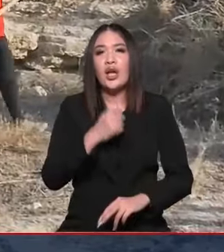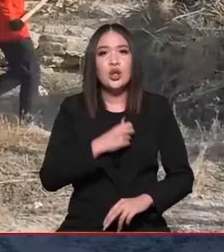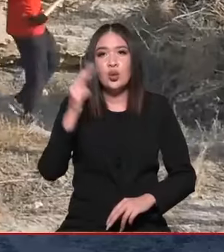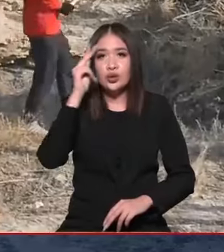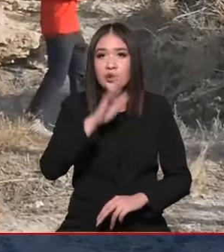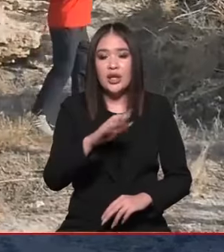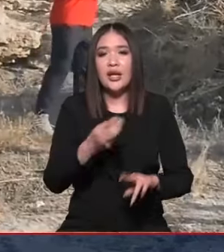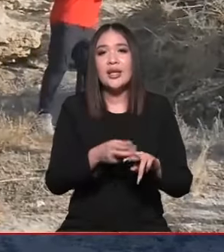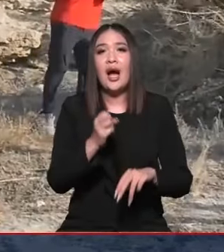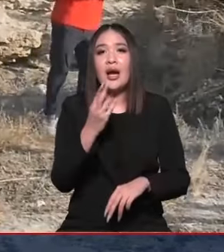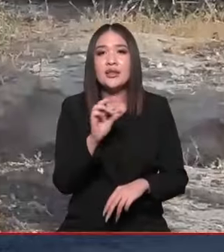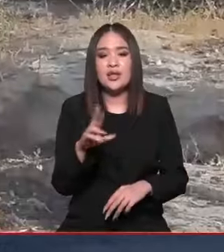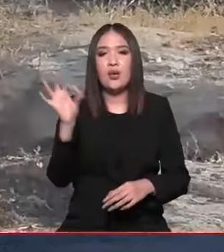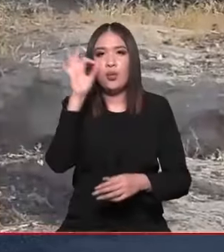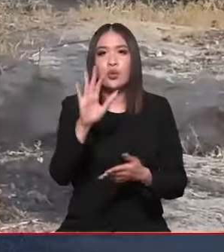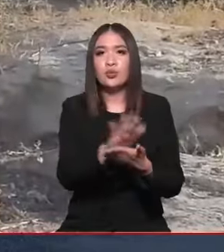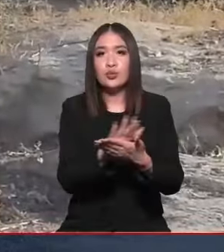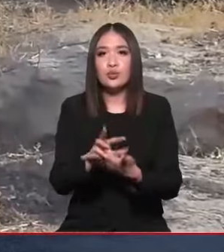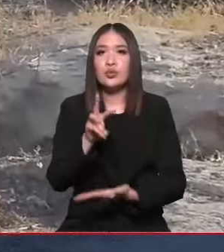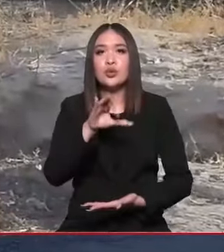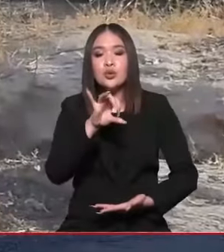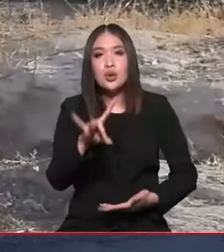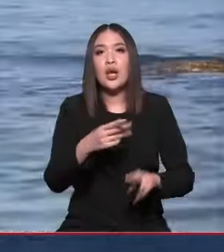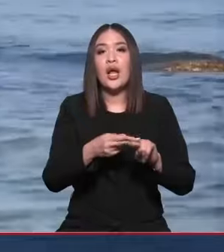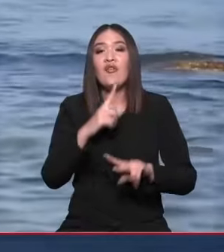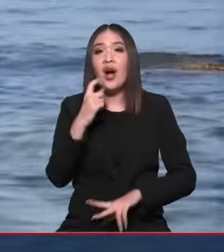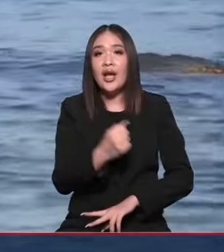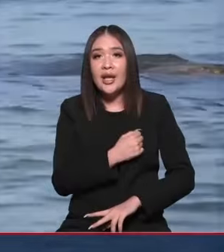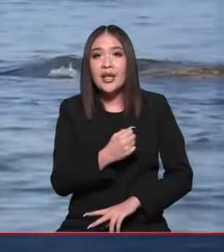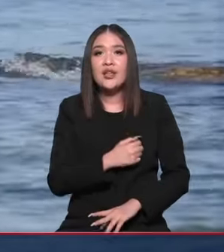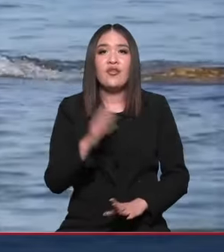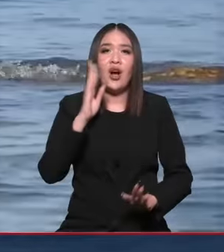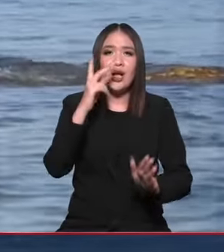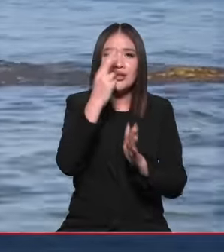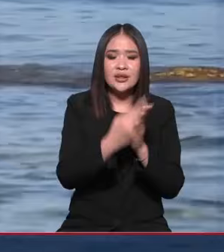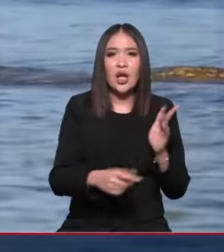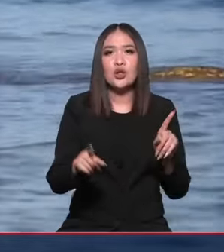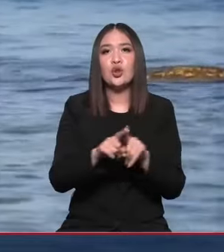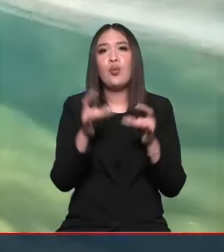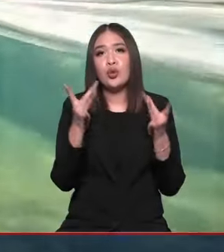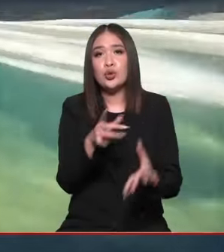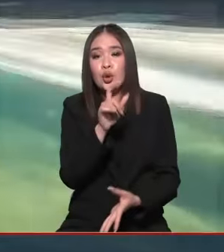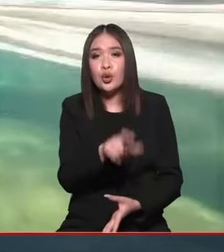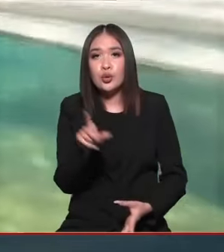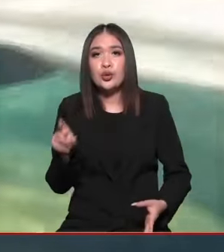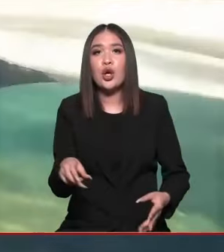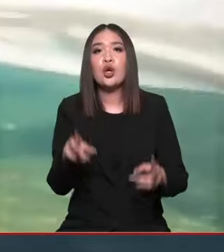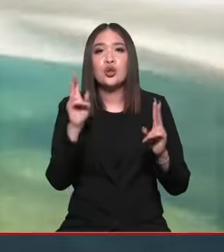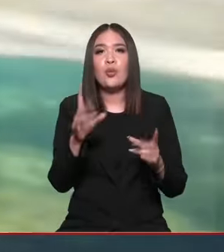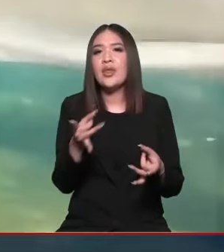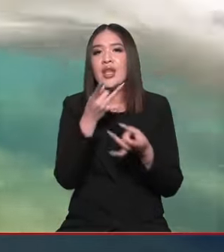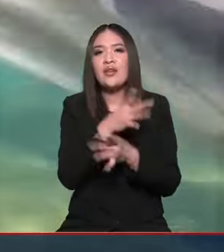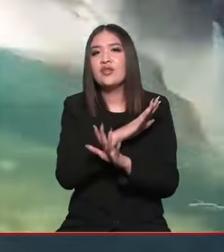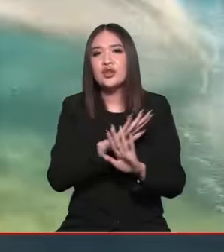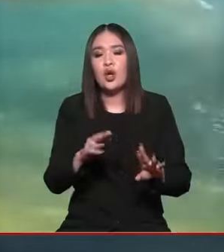это акция по уборке мусора. Задействованы всем военные, водолазы, коммунальщики и просто горожане. Это те, кому не все равно